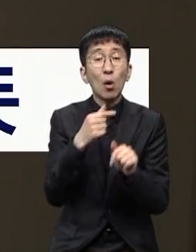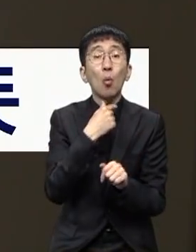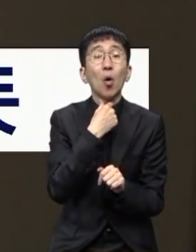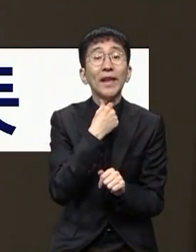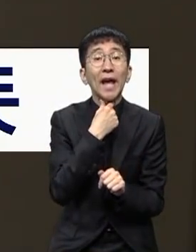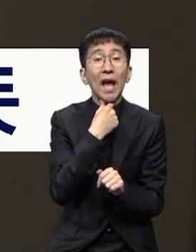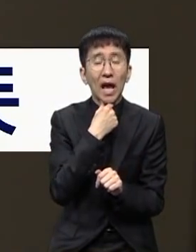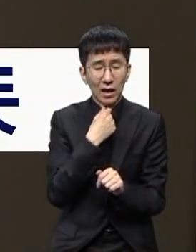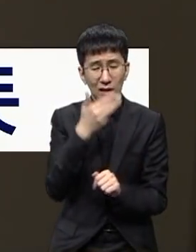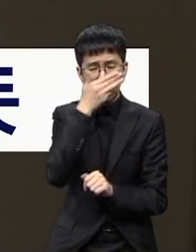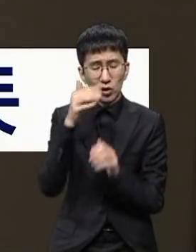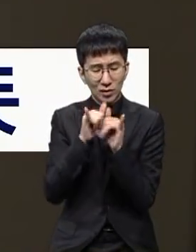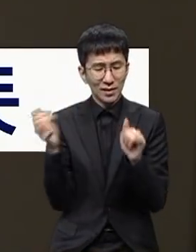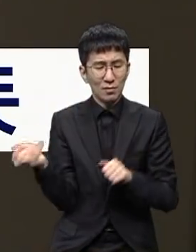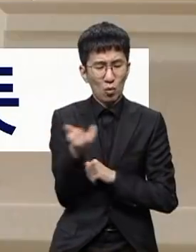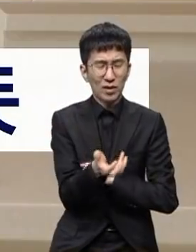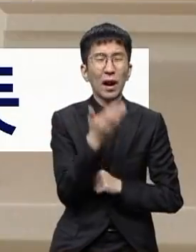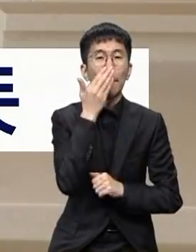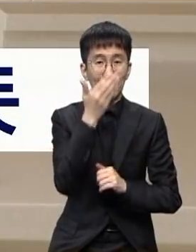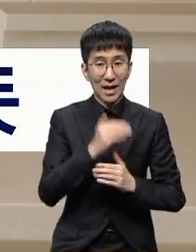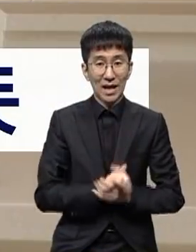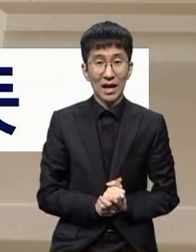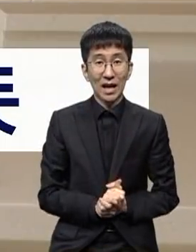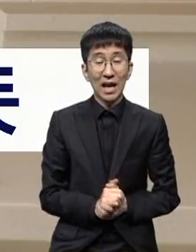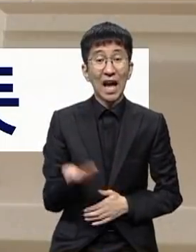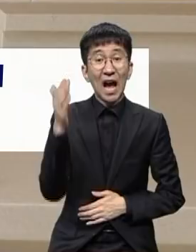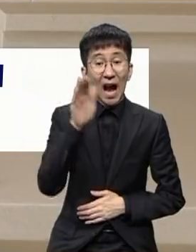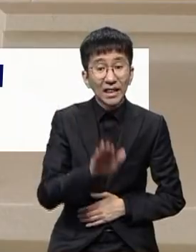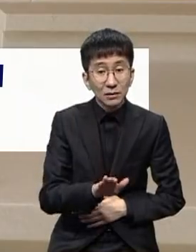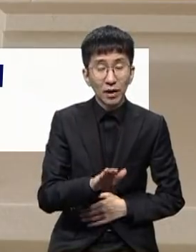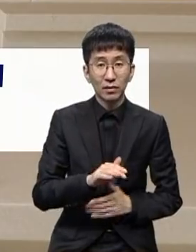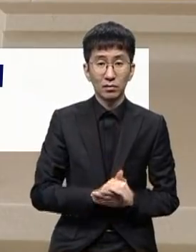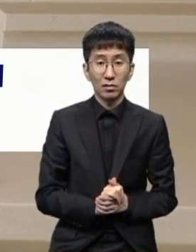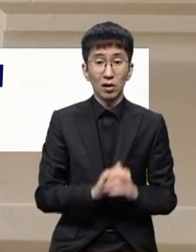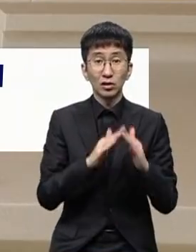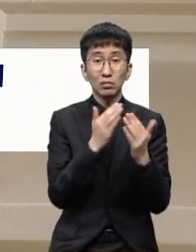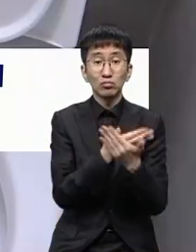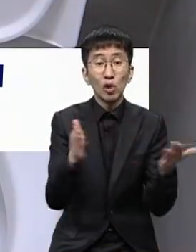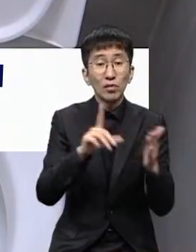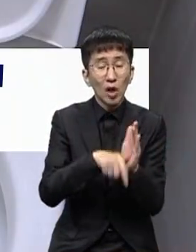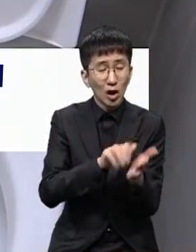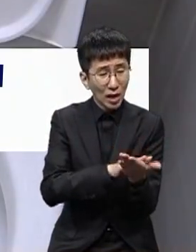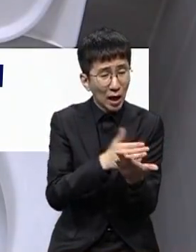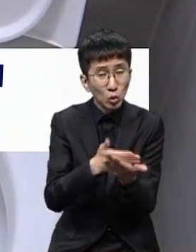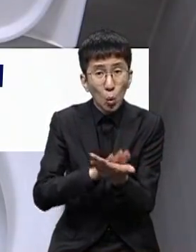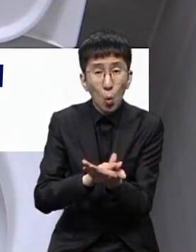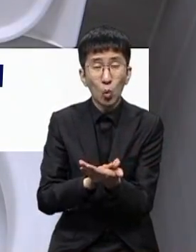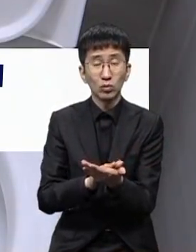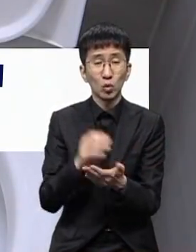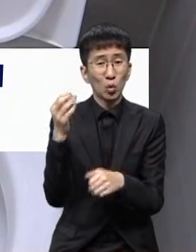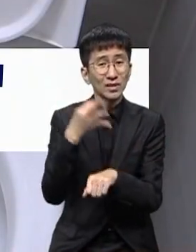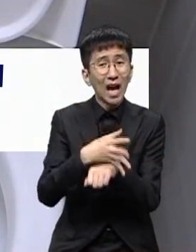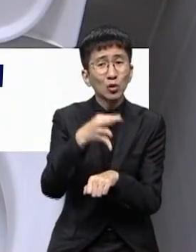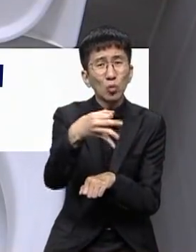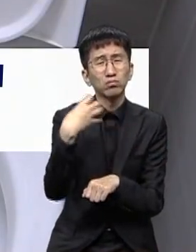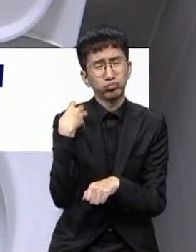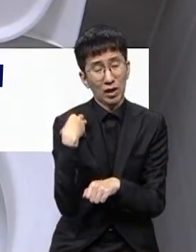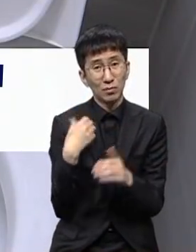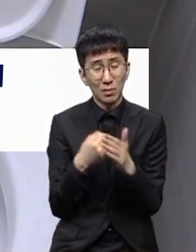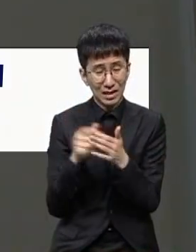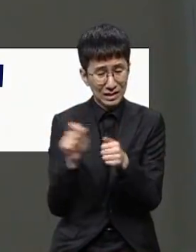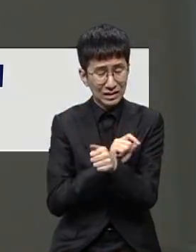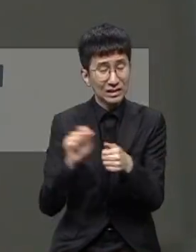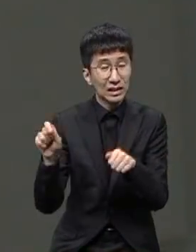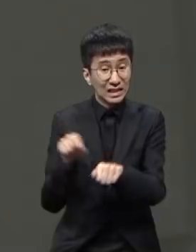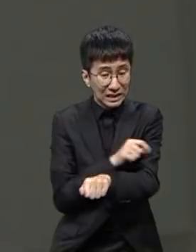수요는 흡수할 수 있을 걸로 보입니다. 하지만 공급 효과 대비 매입과 개조 비용이 너무 많이 들고 일종의 특혜란